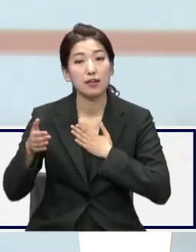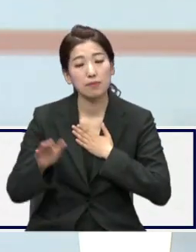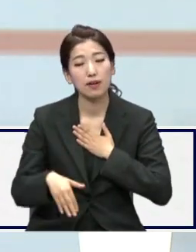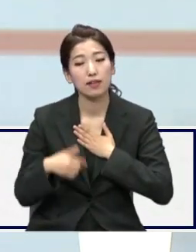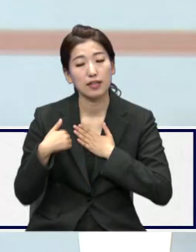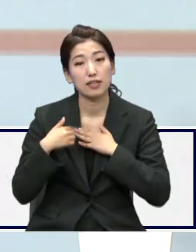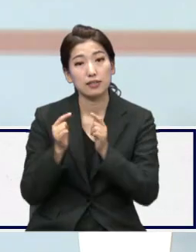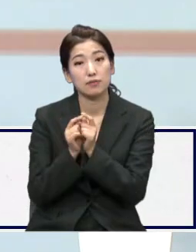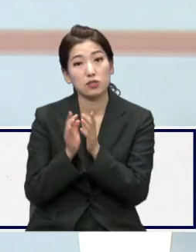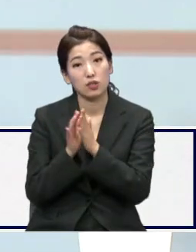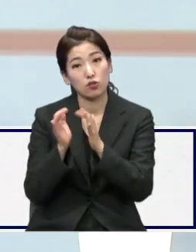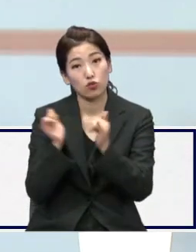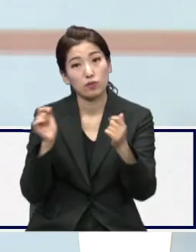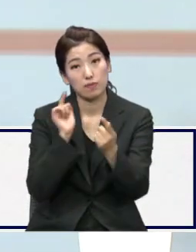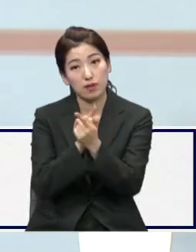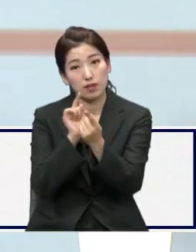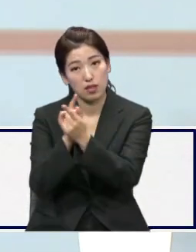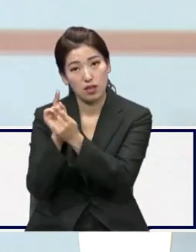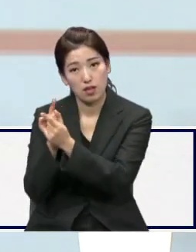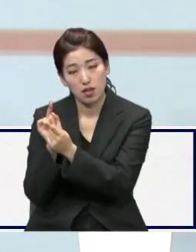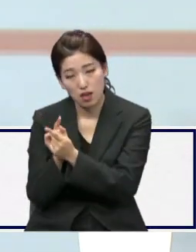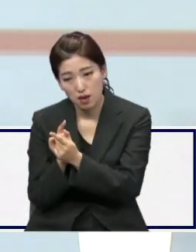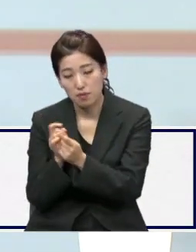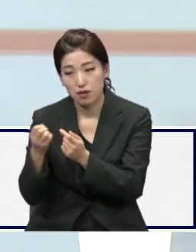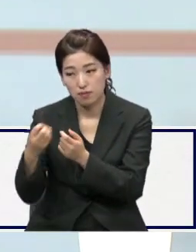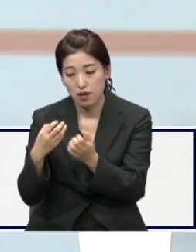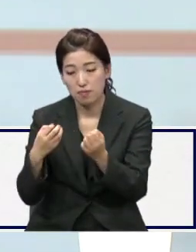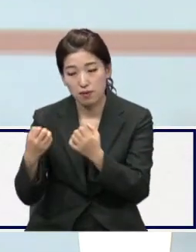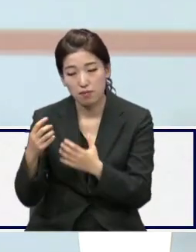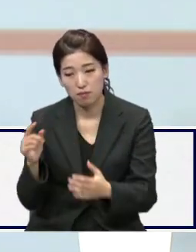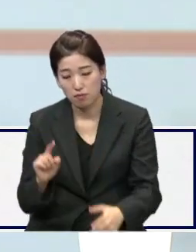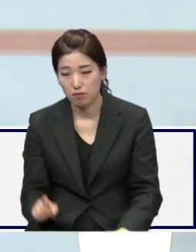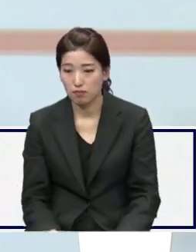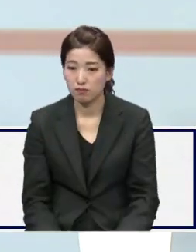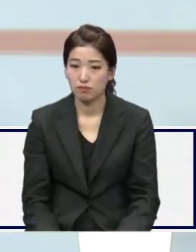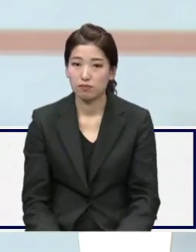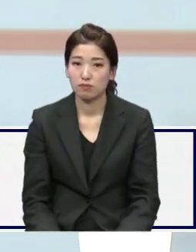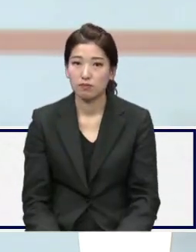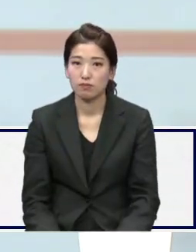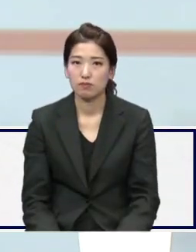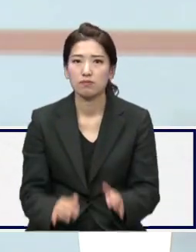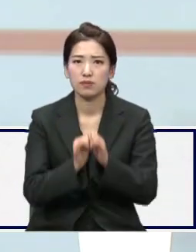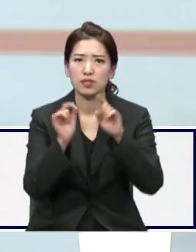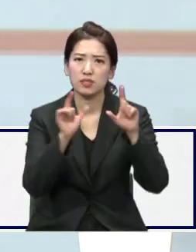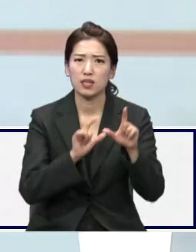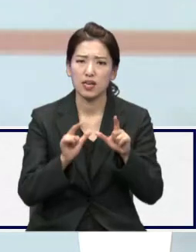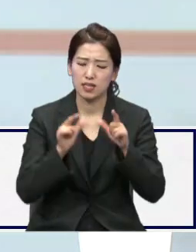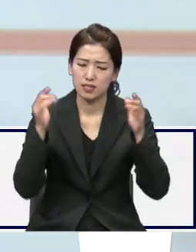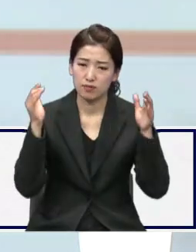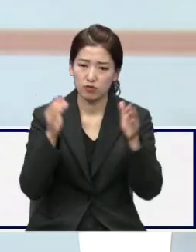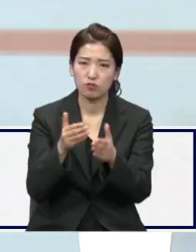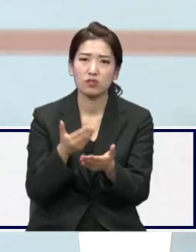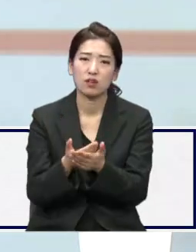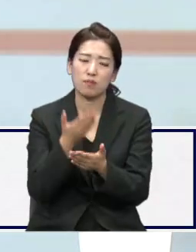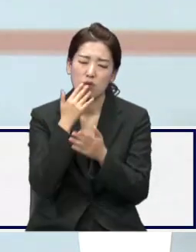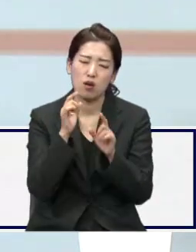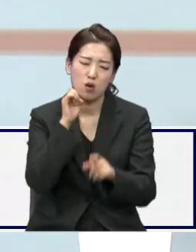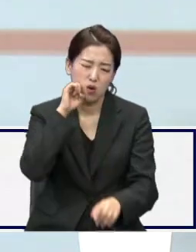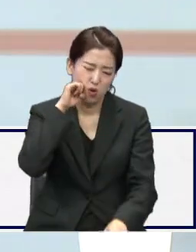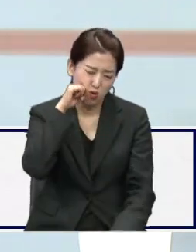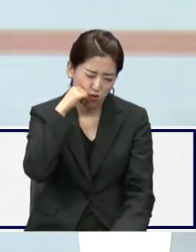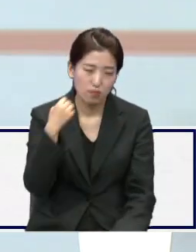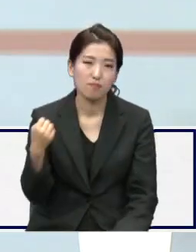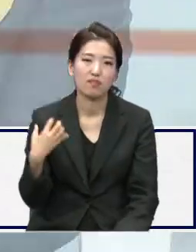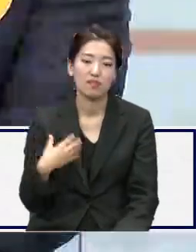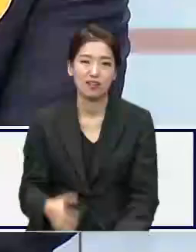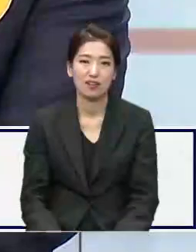다녀보면 국민들께서 이제 목소리를 내기 시작하는게 처음에는 이제 민생 이었고요 좀 먹고 살기 힘들다네